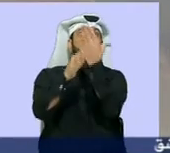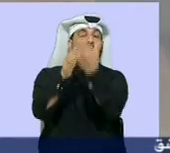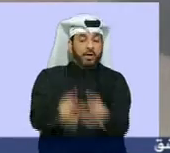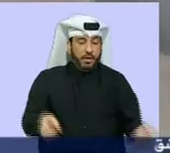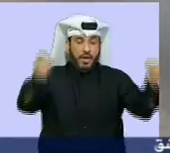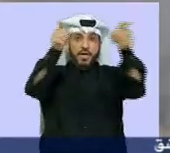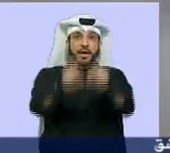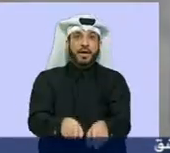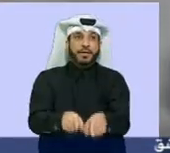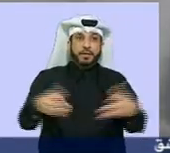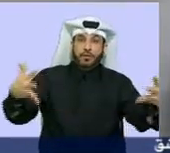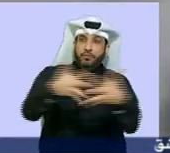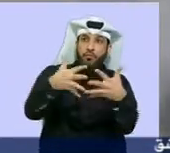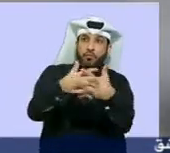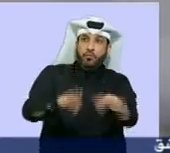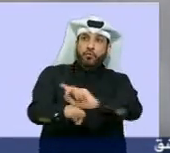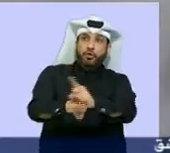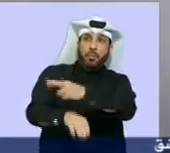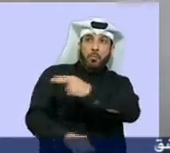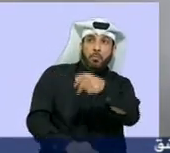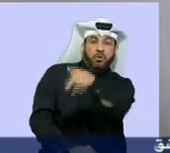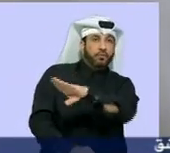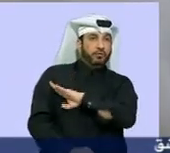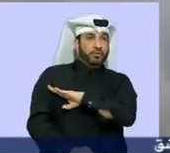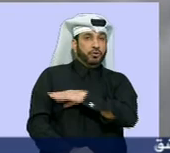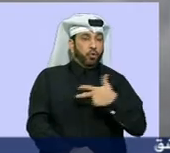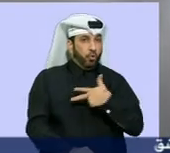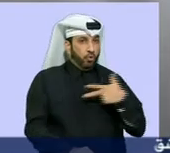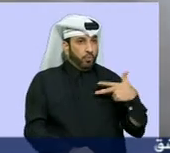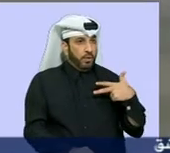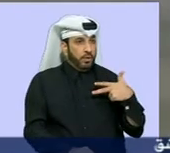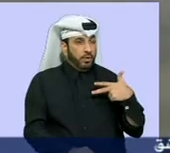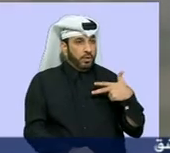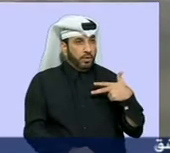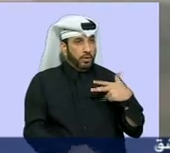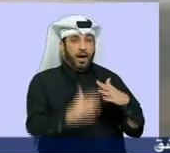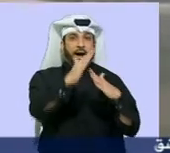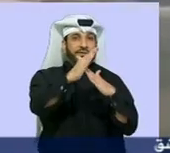تلك التعزيزات الكبيرة على محيط ذلك المكان. أيضا أختي الكريمة، هناك